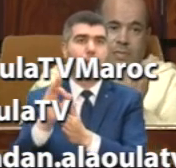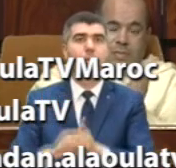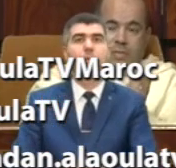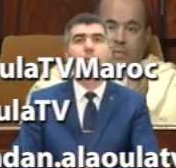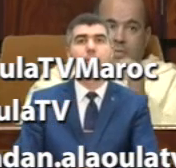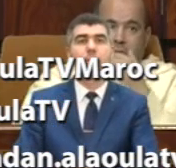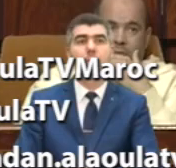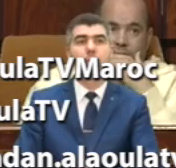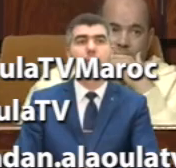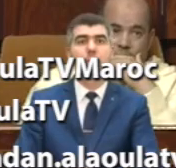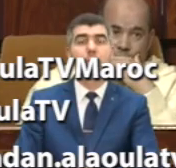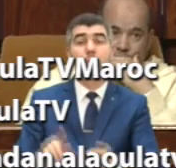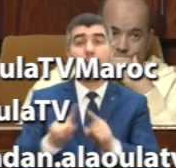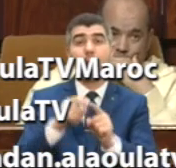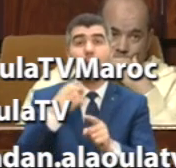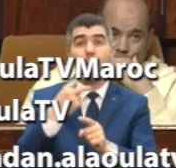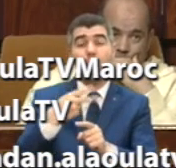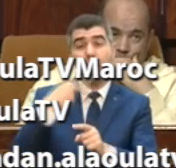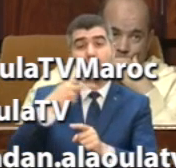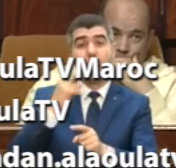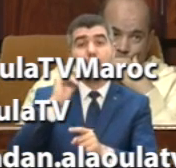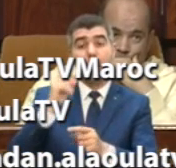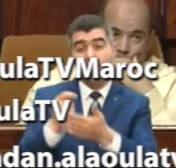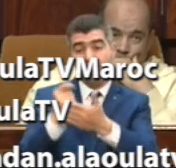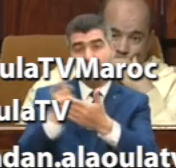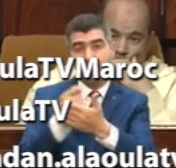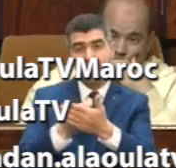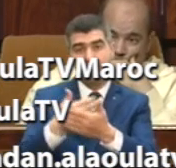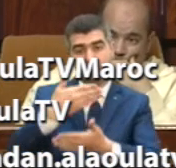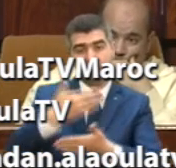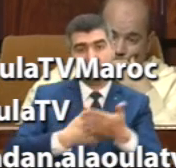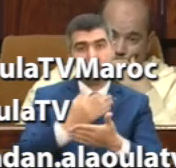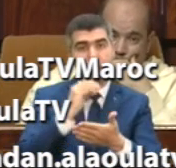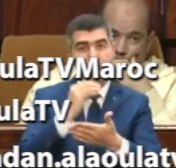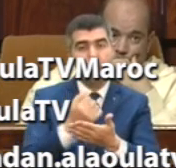وبالتالي انا تنطالب هذيك الكلمات تسحب من المحضر ديال الجلسه،